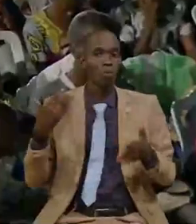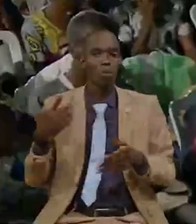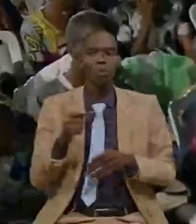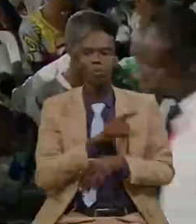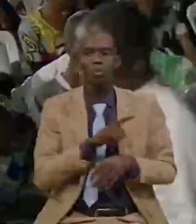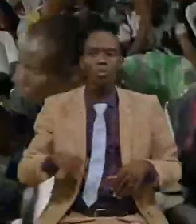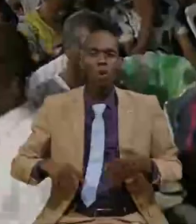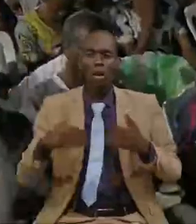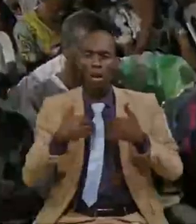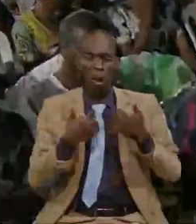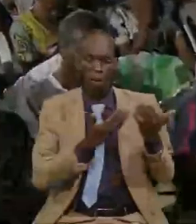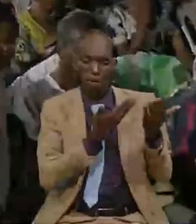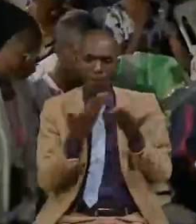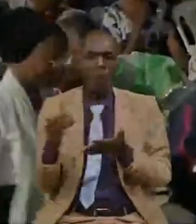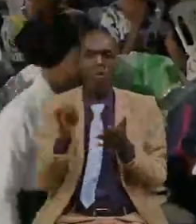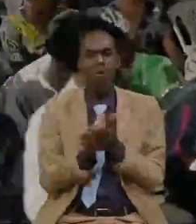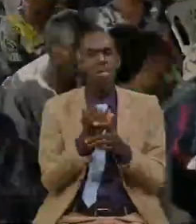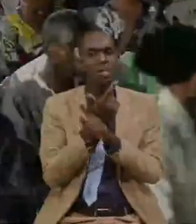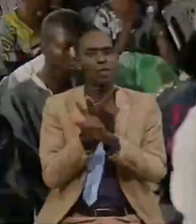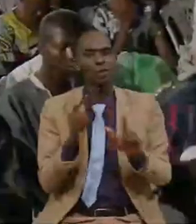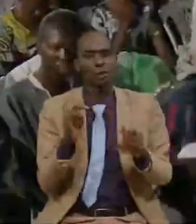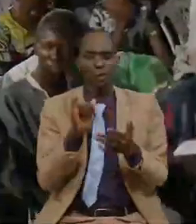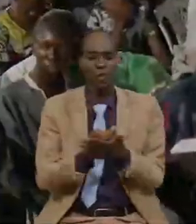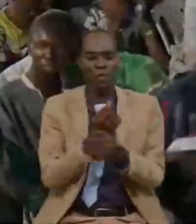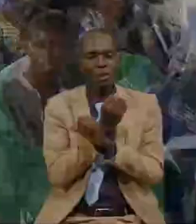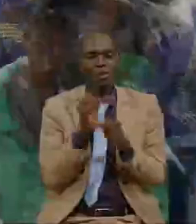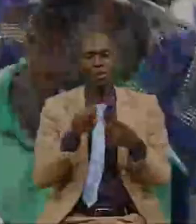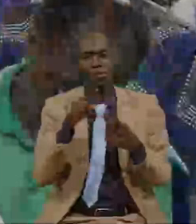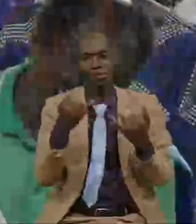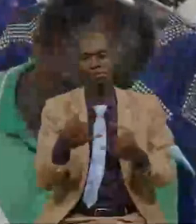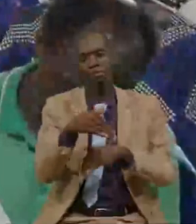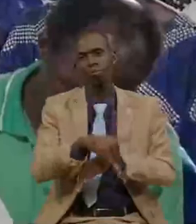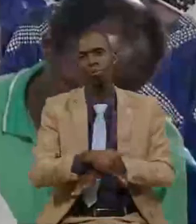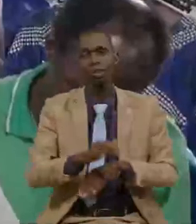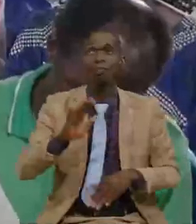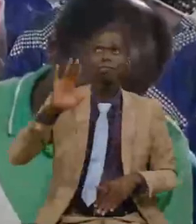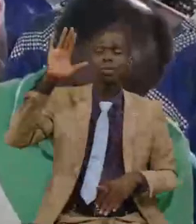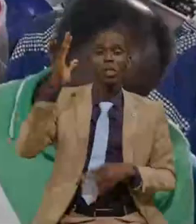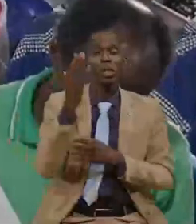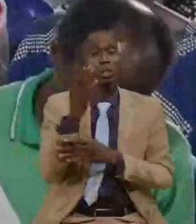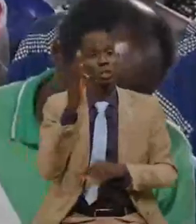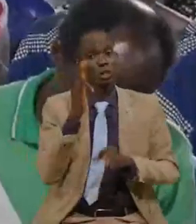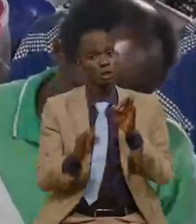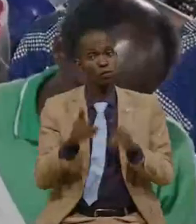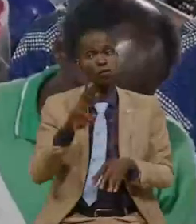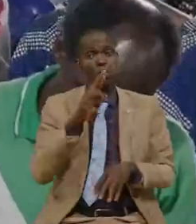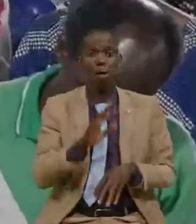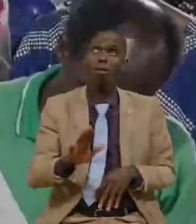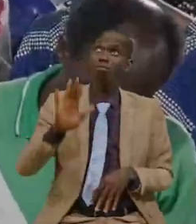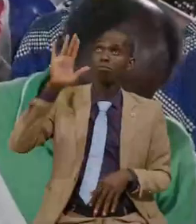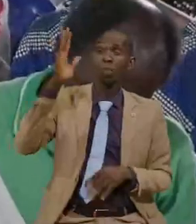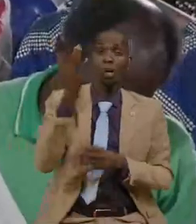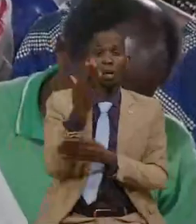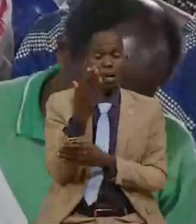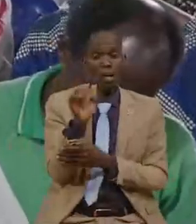Seigneur a apporté cette libération, ce salut ce soir. Levez la main là. Si vous levez la main, où